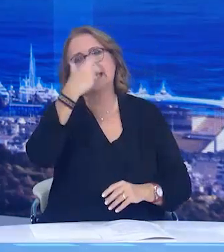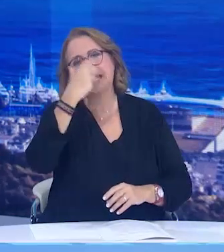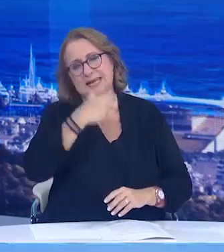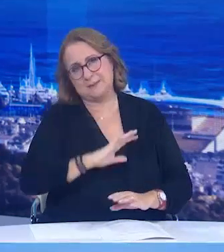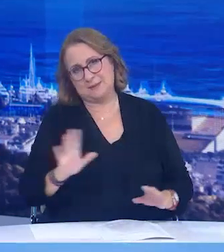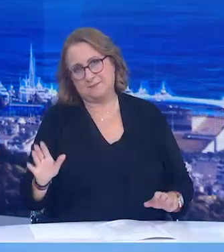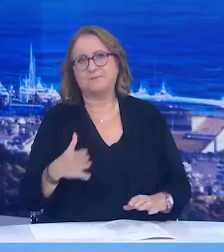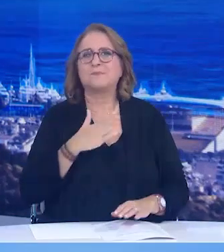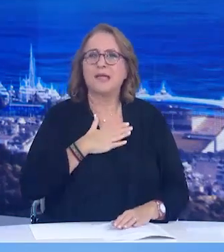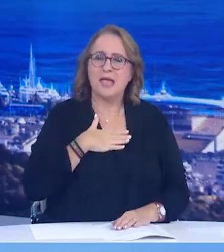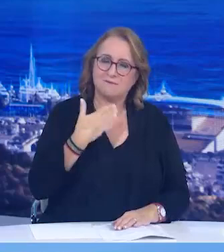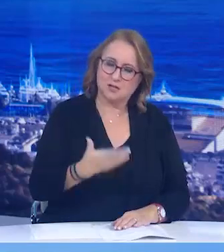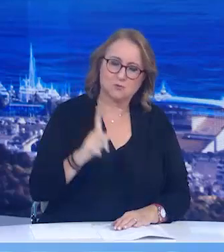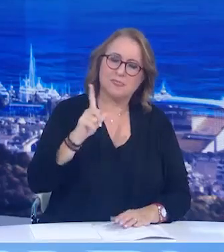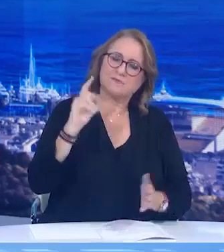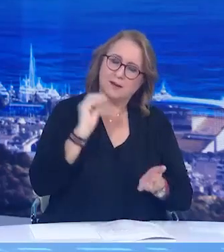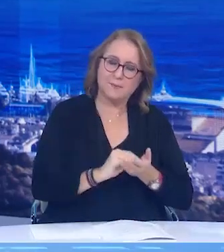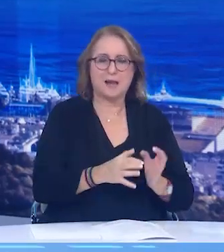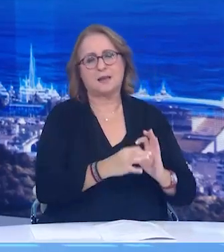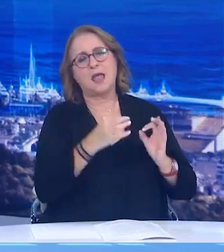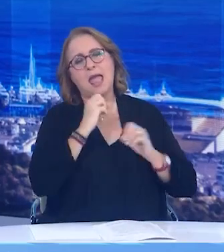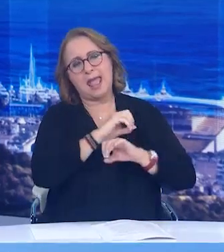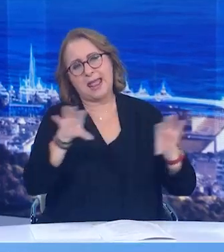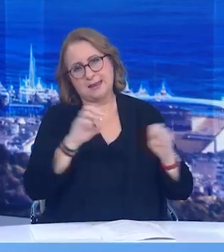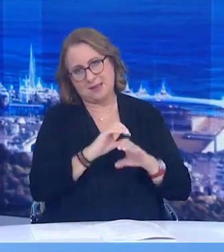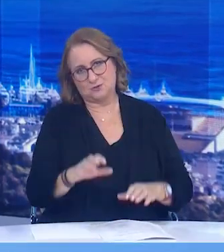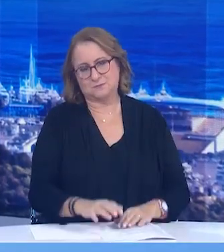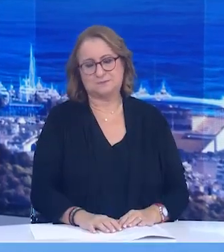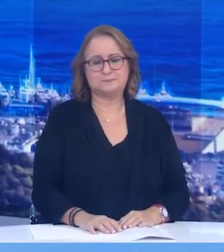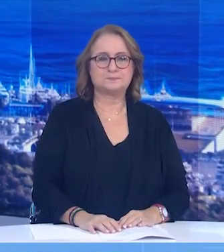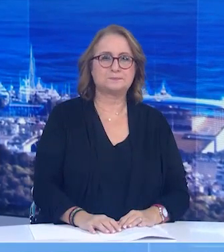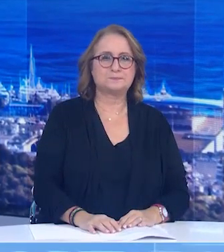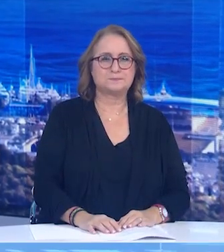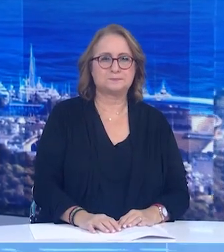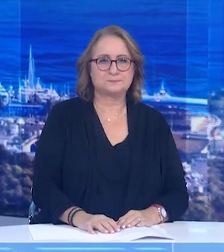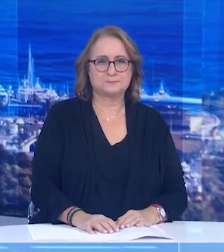από το Υπουργείο Υγείας τη Δευτέρα 27 Σεπτεμβρίου. Σας ευχαριστούμε πολύ. Καλό σας βράδυ.